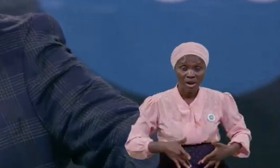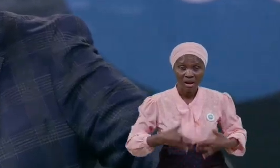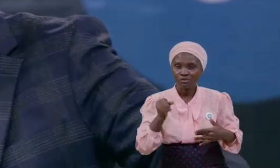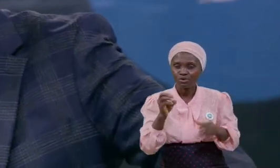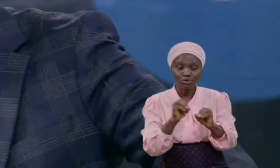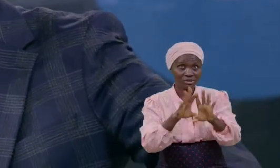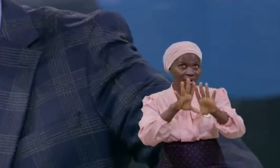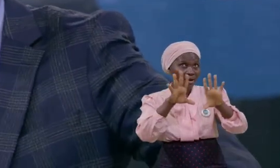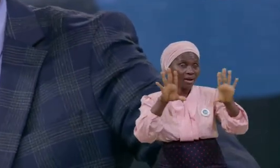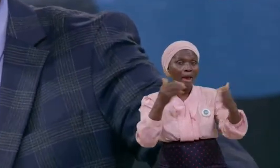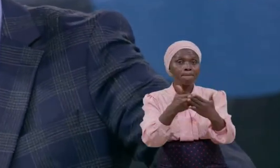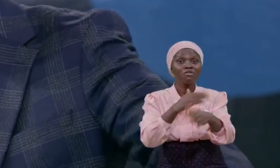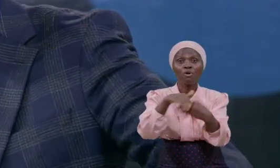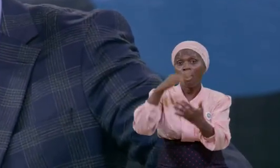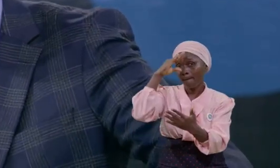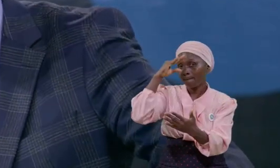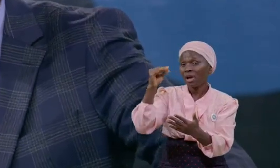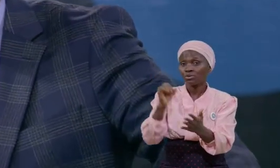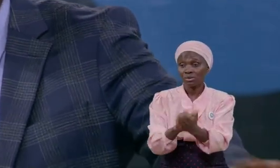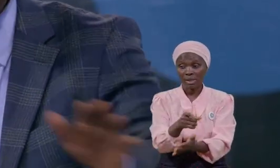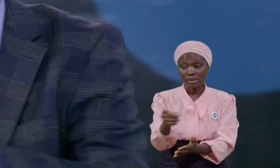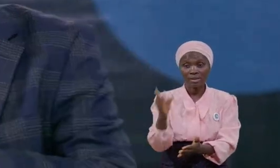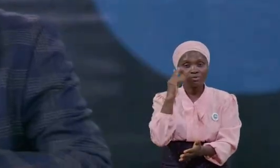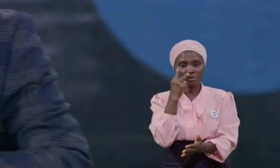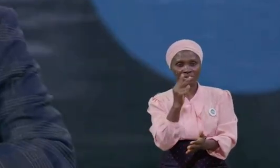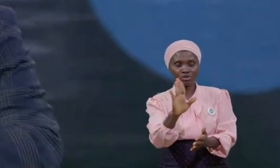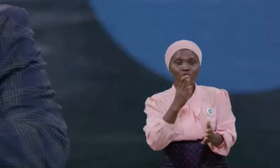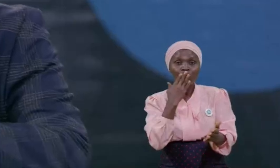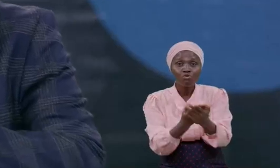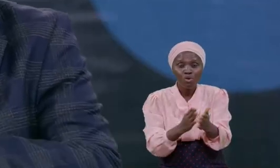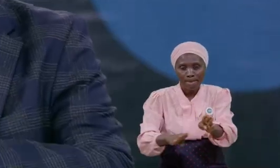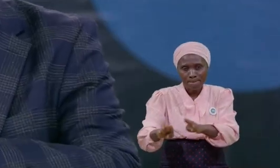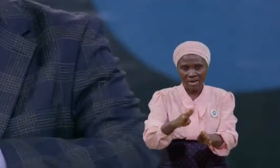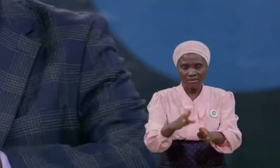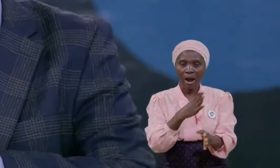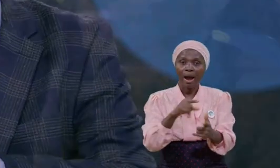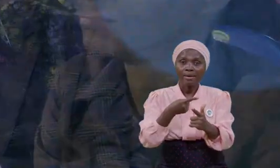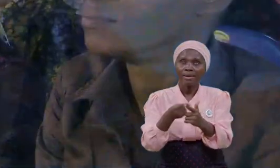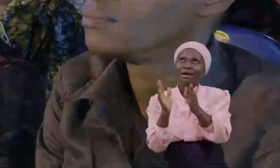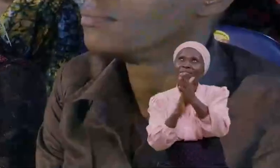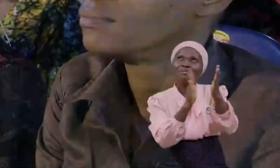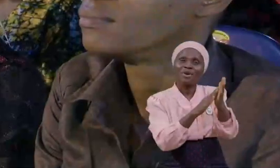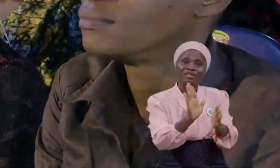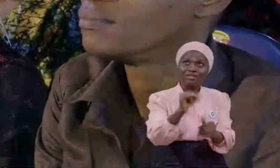qu'ils voient vos bonnes œuvres et qu'ils glorifient votre Père qui est dans les cieux.